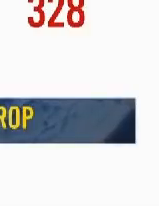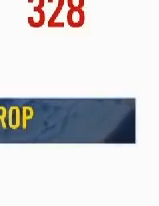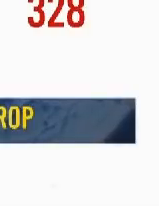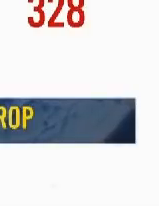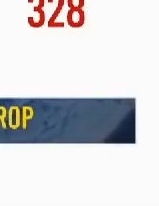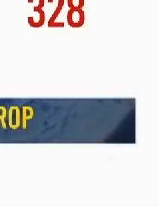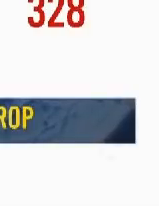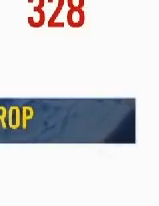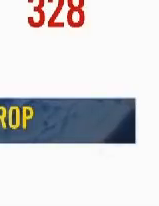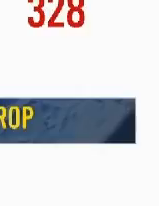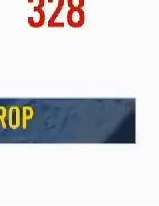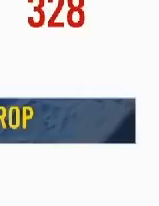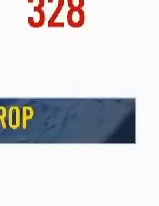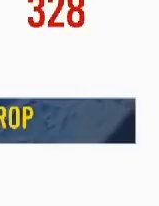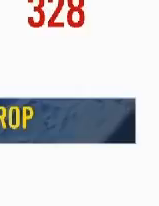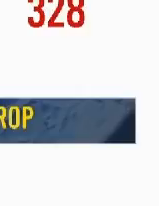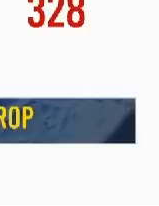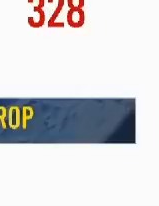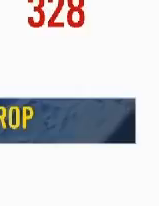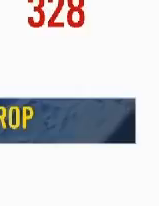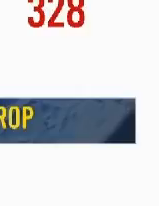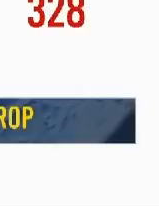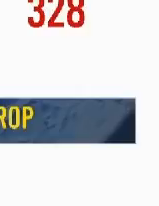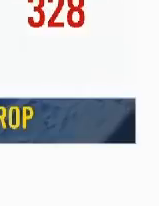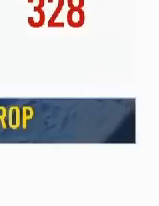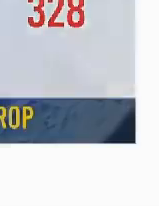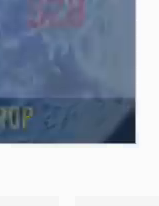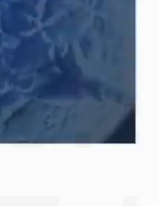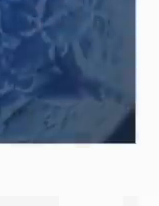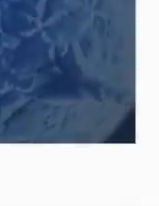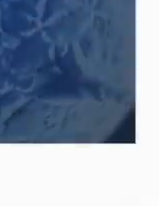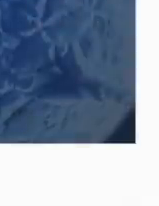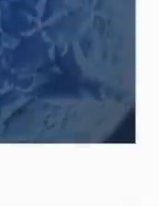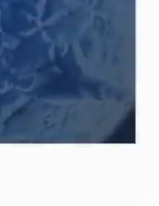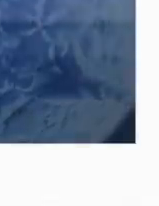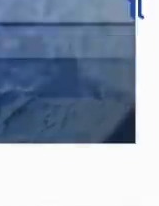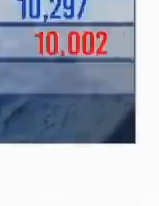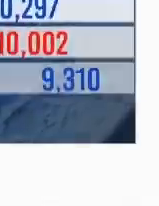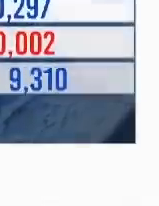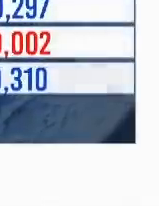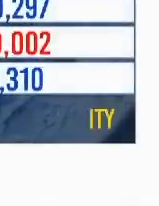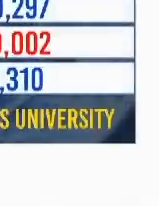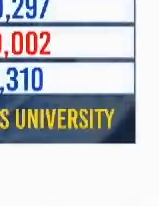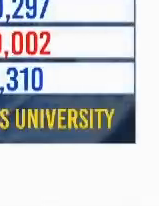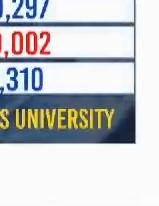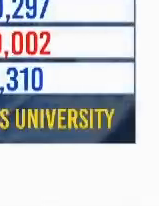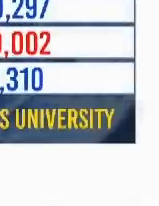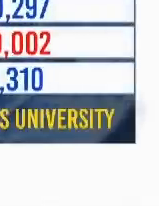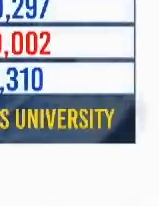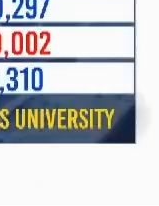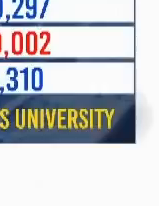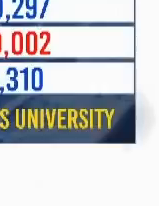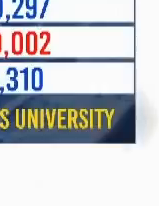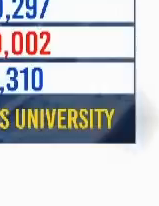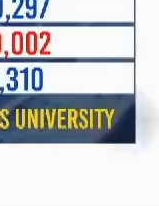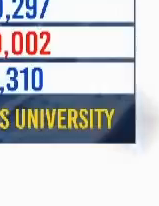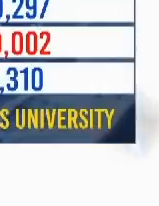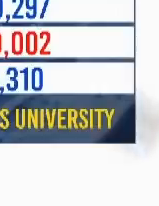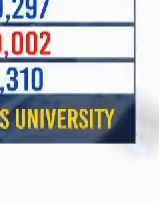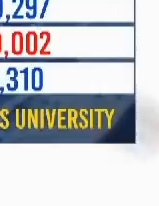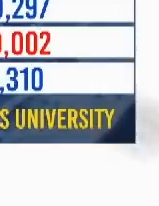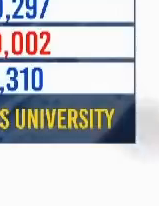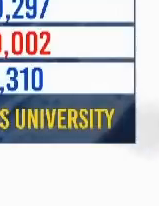may 1,019 new cases. Sa buong mundo, pang-siyam na ang Pilipinas sa may pinakamaraming bagong kasong